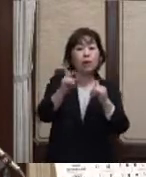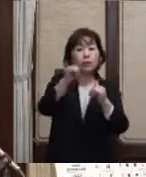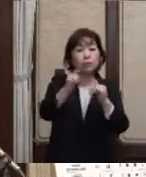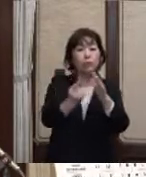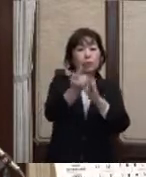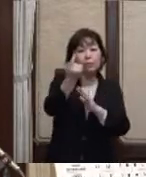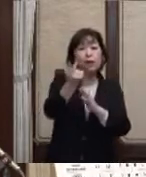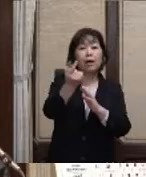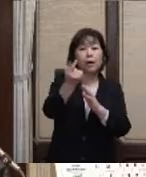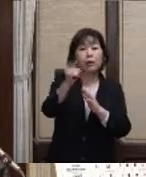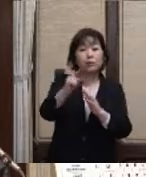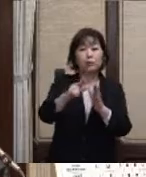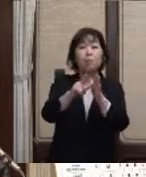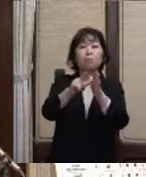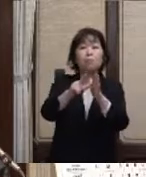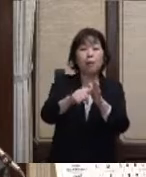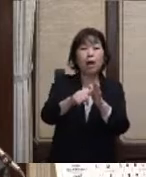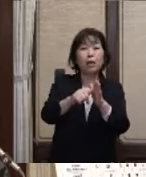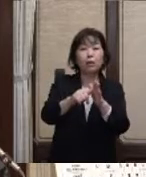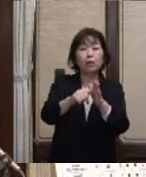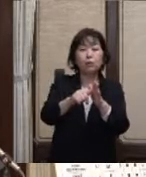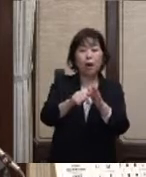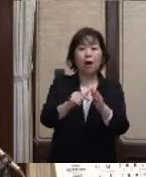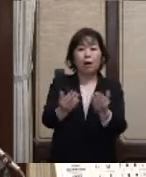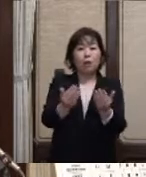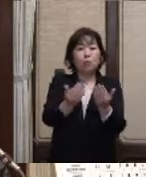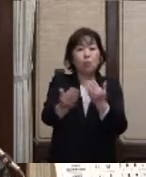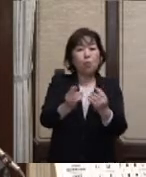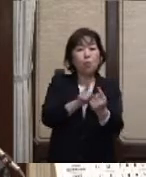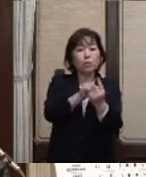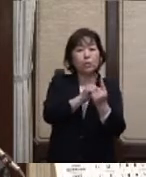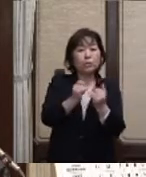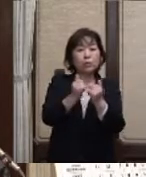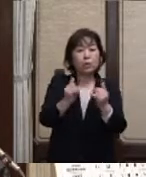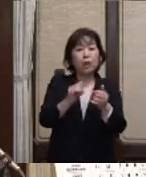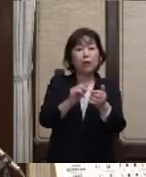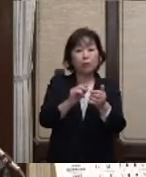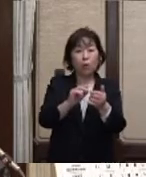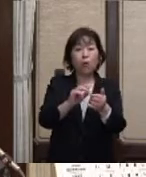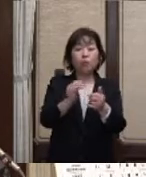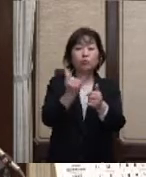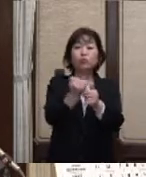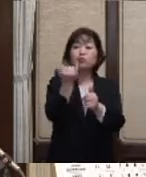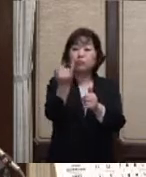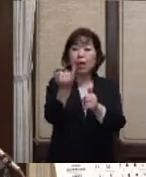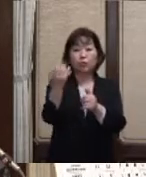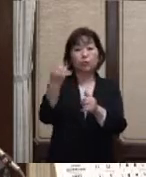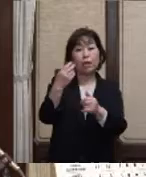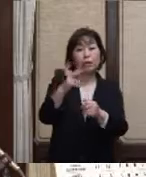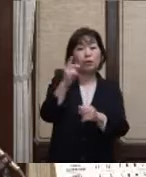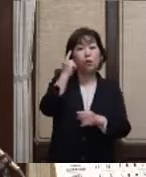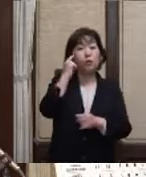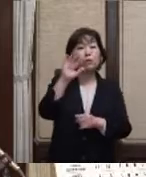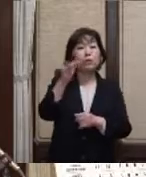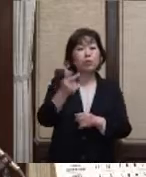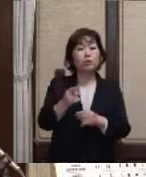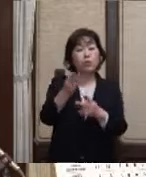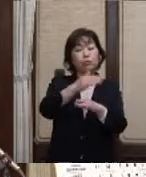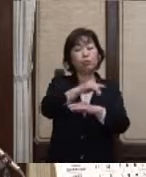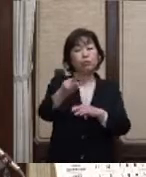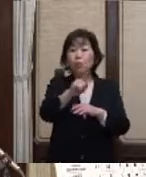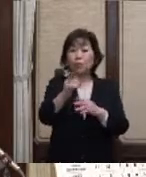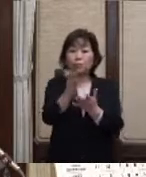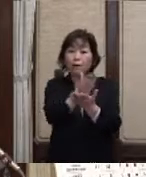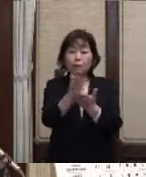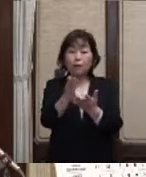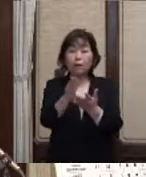方については、もう一人濃厚接触者の方と妻であるということをおっしゃられていたんですが、その点線引きというのは